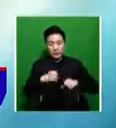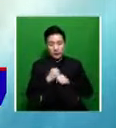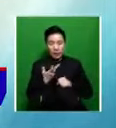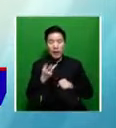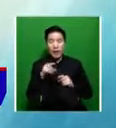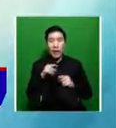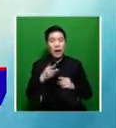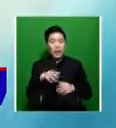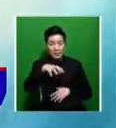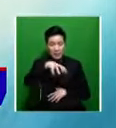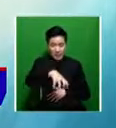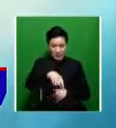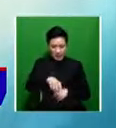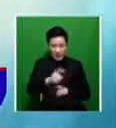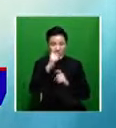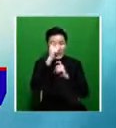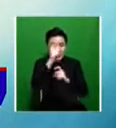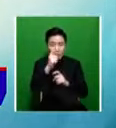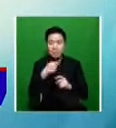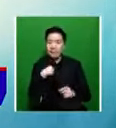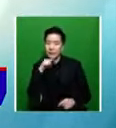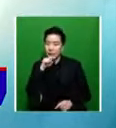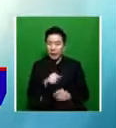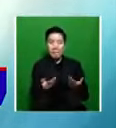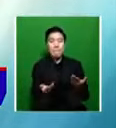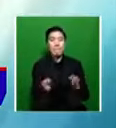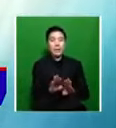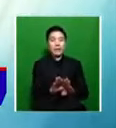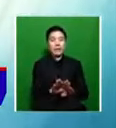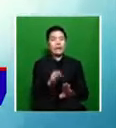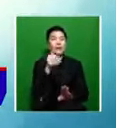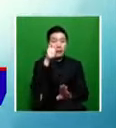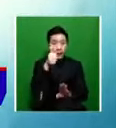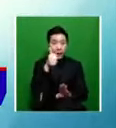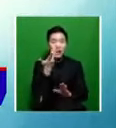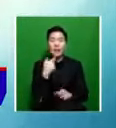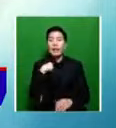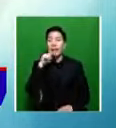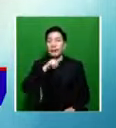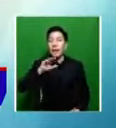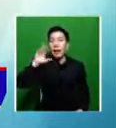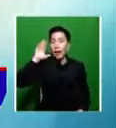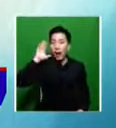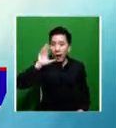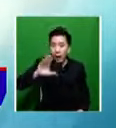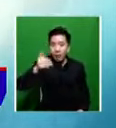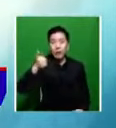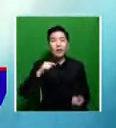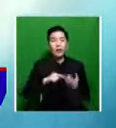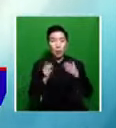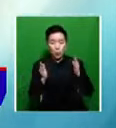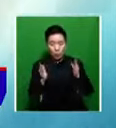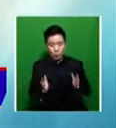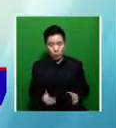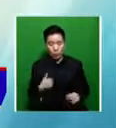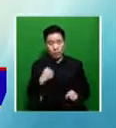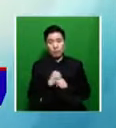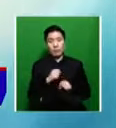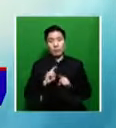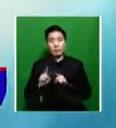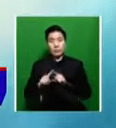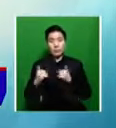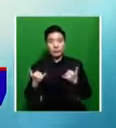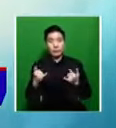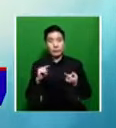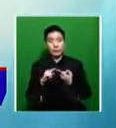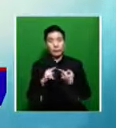มใช้คำว่าปิดสถานที่ที่มีความเสี่ยงนะครับตลอดจนในเรื่องของการสั่งห้ามและก็สั่งให้ของตัวบุคคลนะครับทางด้านนี้เพราะนั้